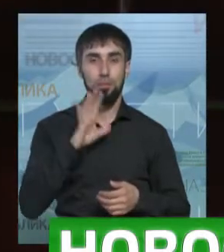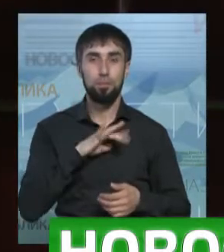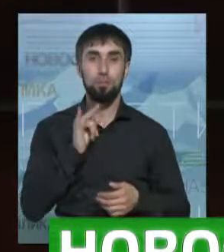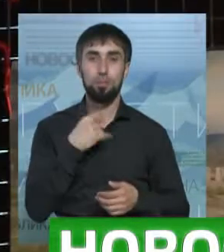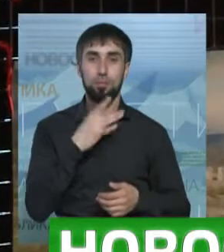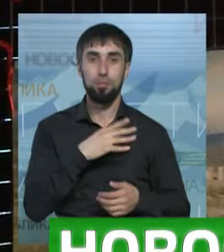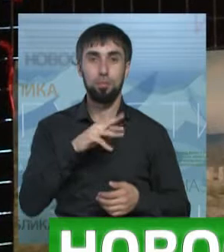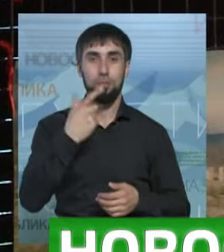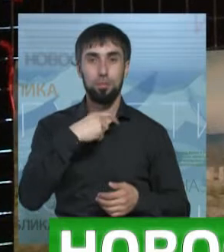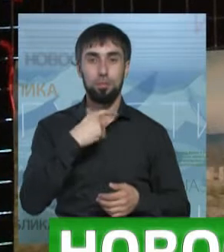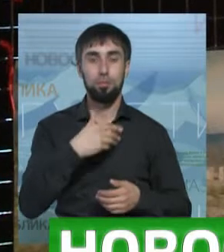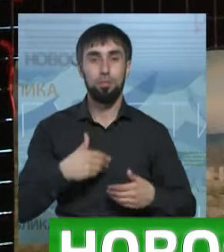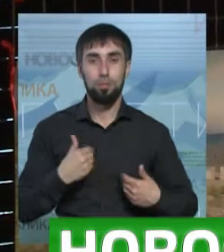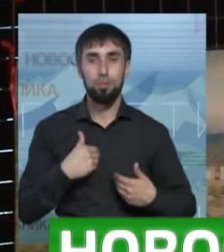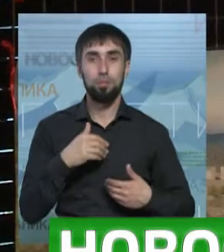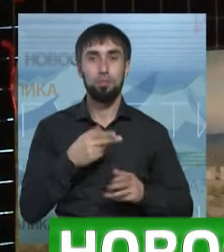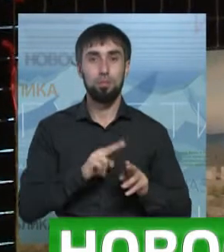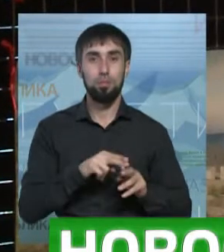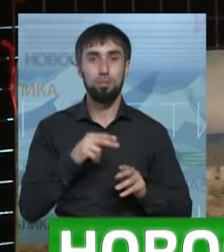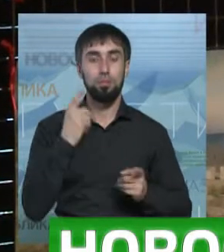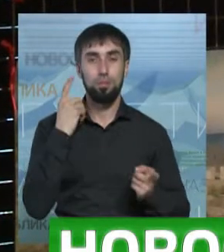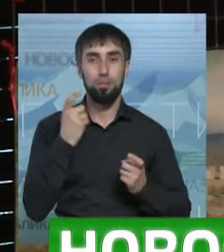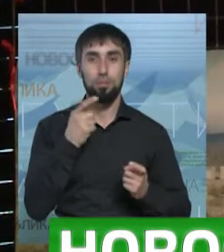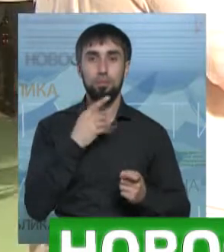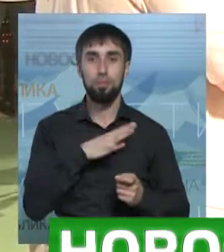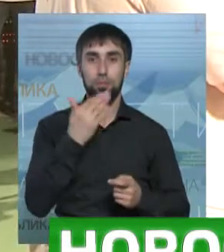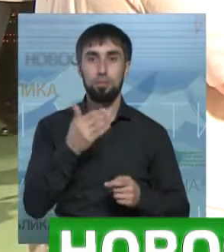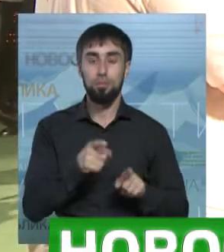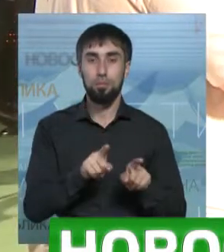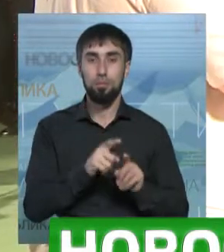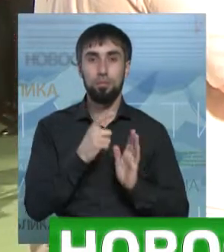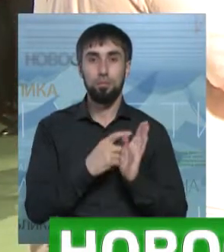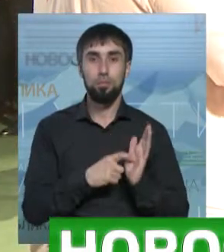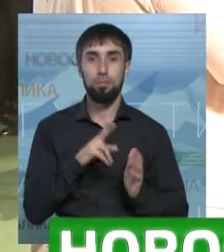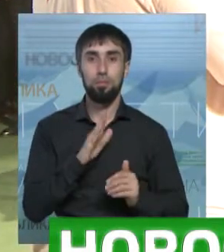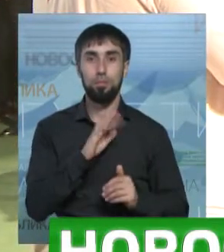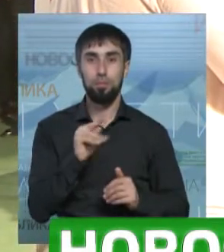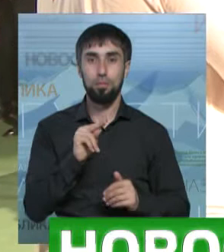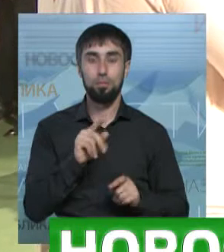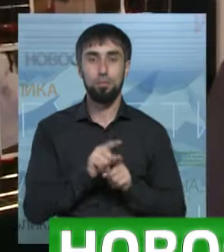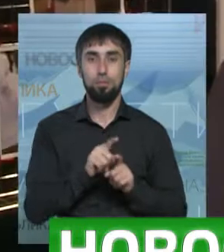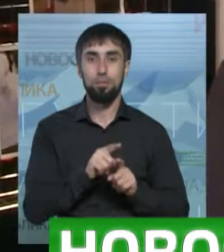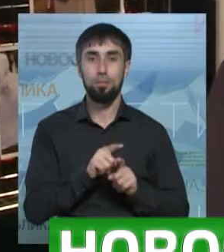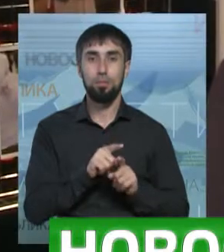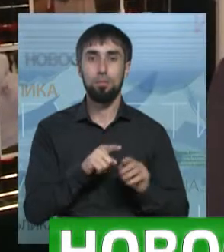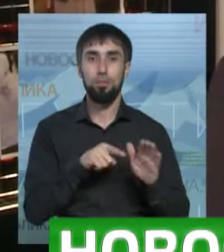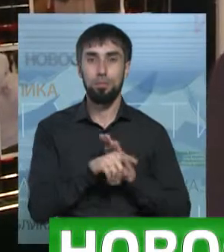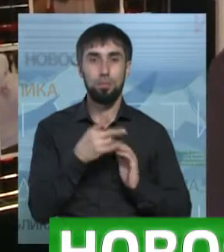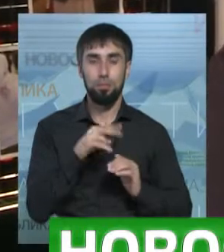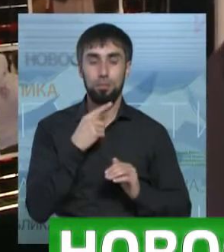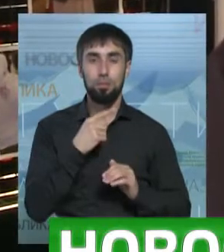подчеркнула для себя немало полезной информации. Считает, что такую злободневную тему, как ВИЧ, избегать не стоит. Узнать